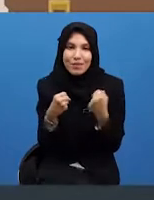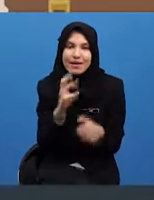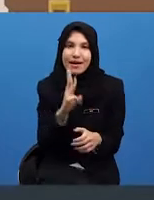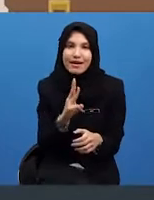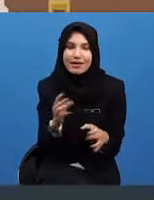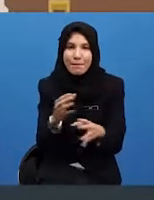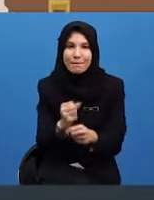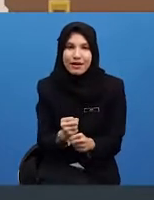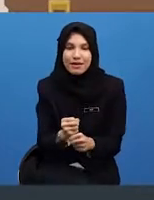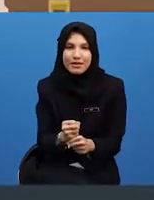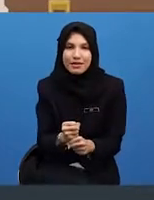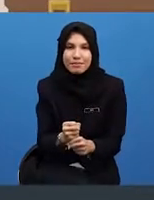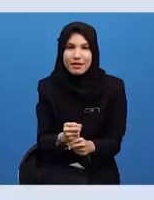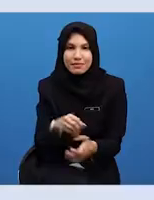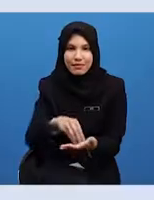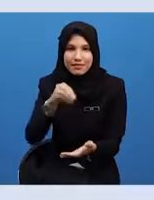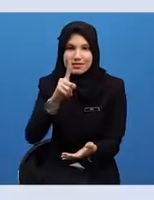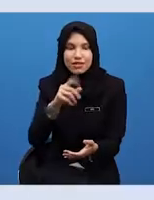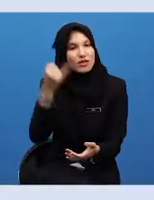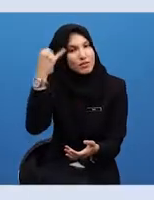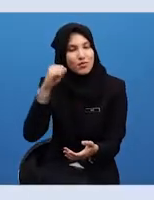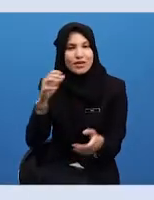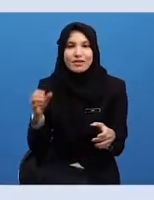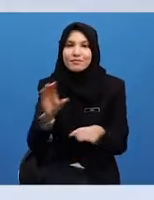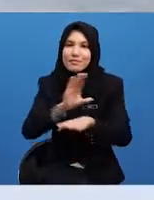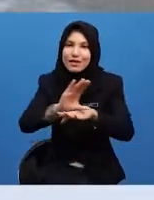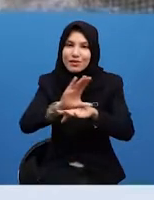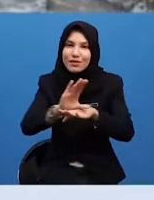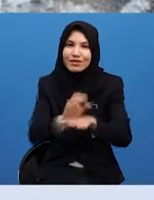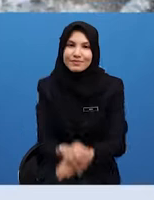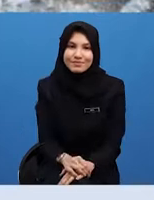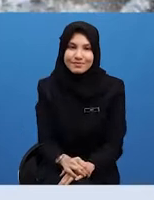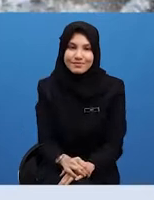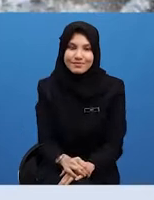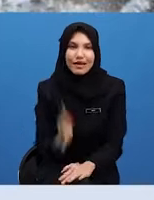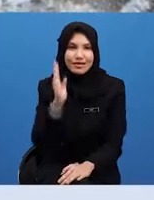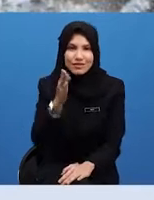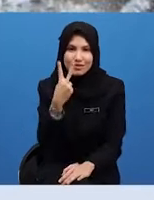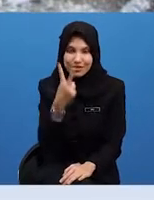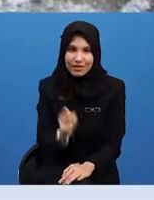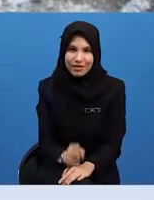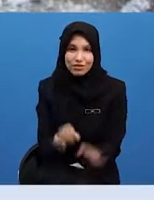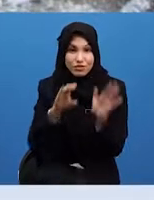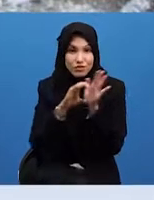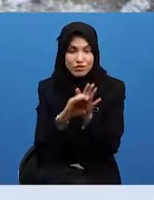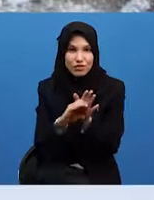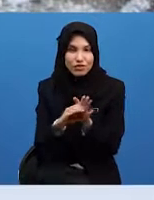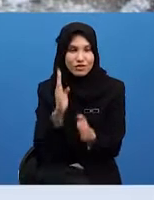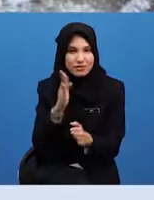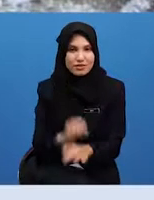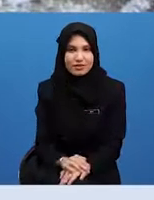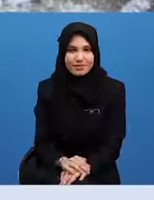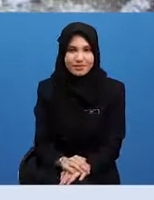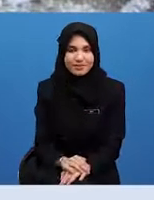belajar satu ilmu yang sangat berguna. Seterusnya, mari kita telitikan contoh seterusnya iaitu